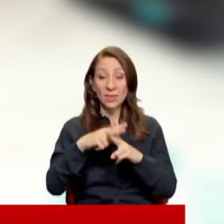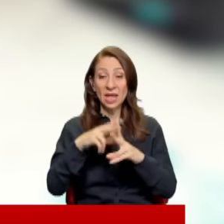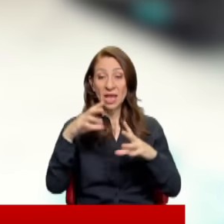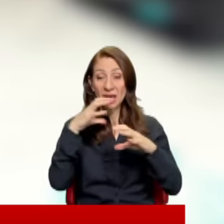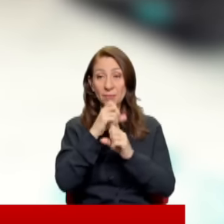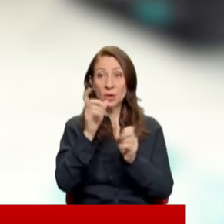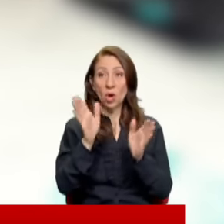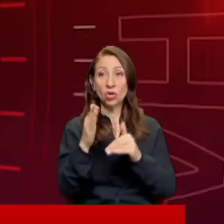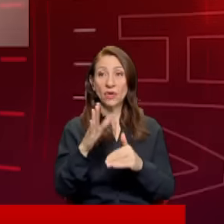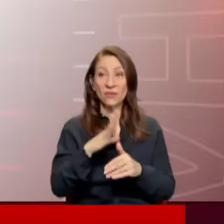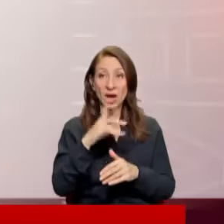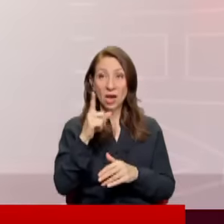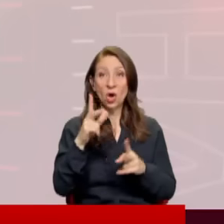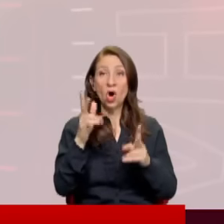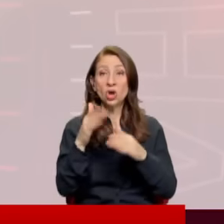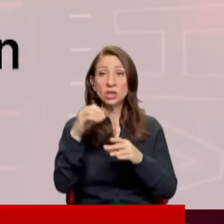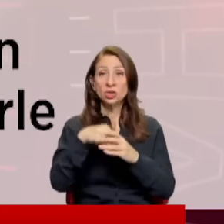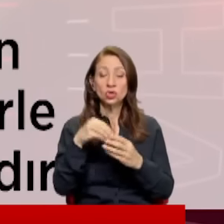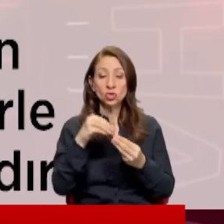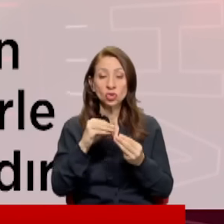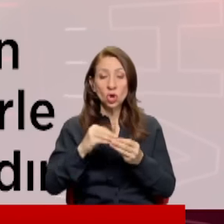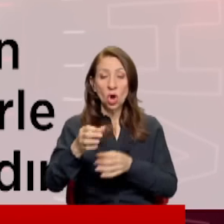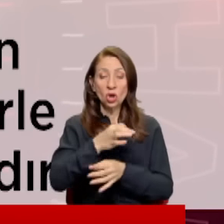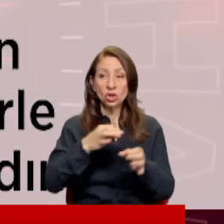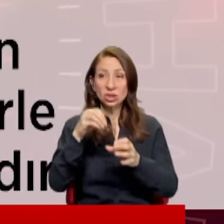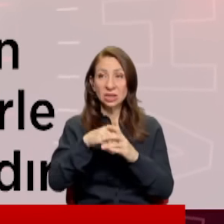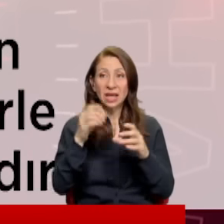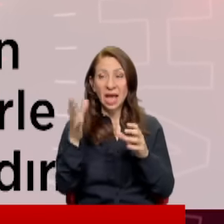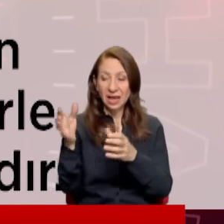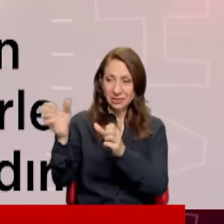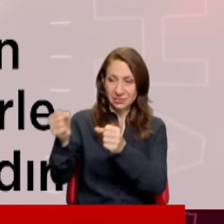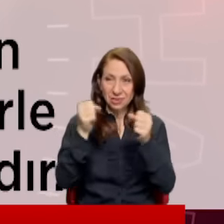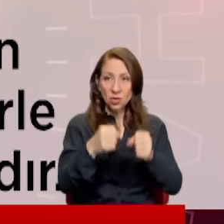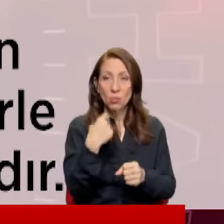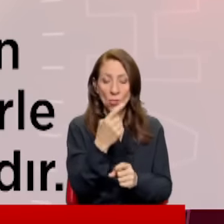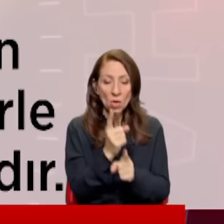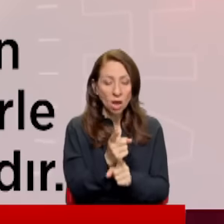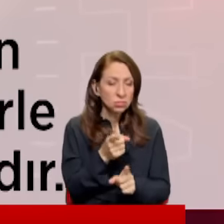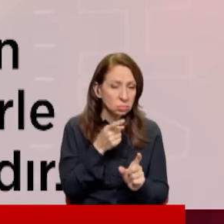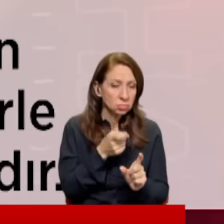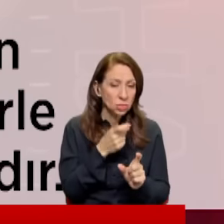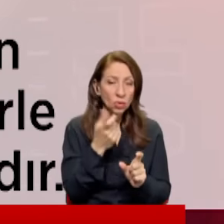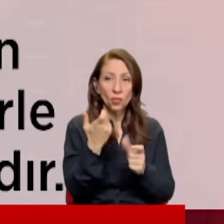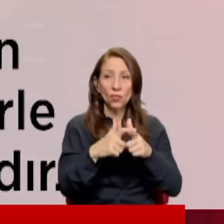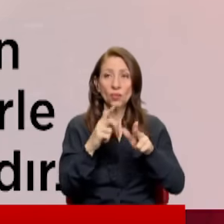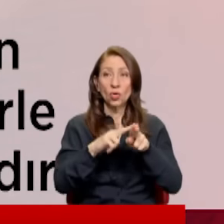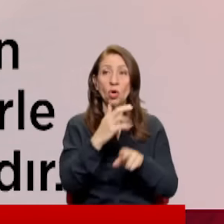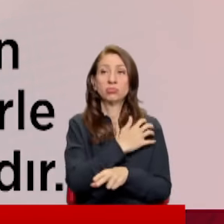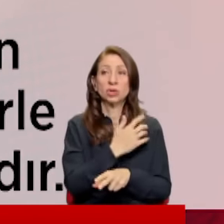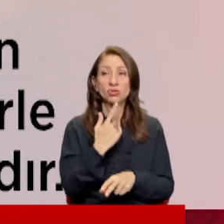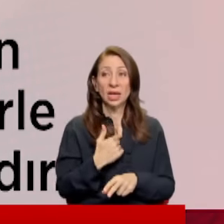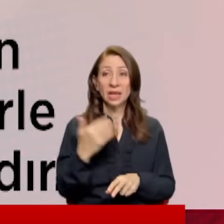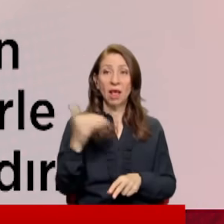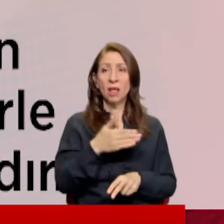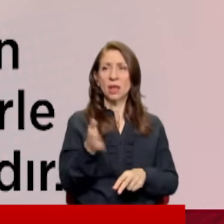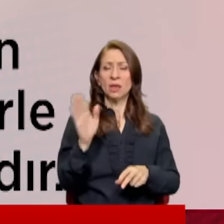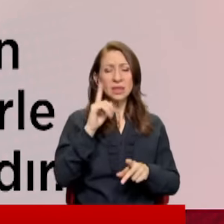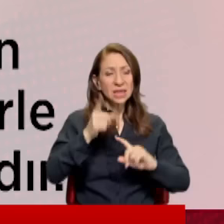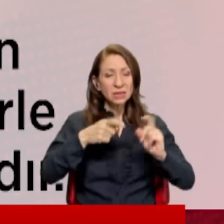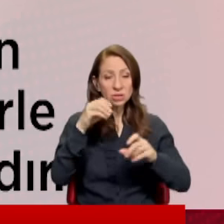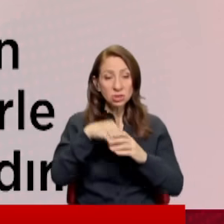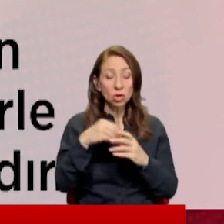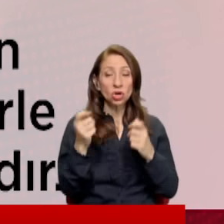gizli bir oda kurulduğunu odada suç örgütü kapsamında alınan şahıslarla mülakat yapıldığını Ufuk Komiser söyledi gelen gidenlerin